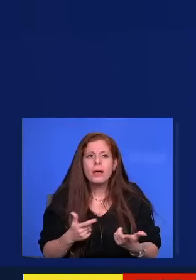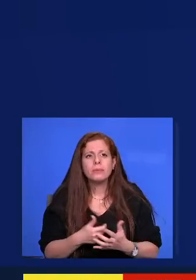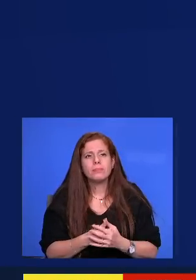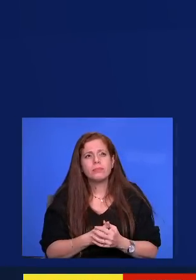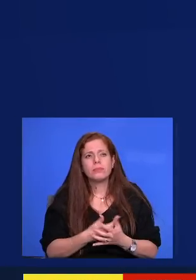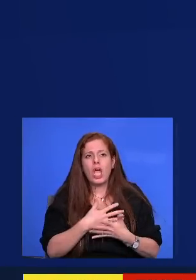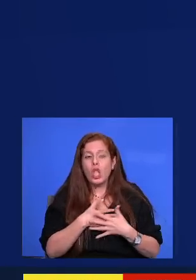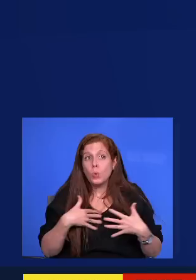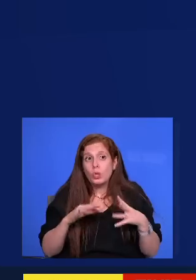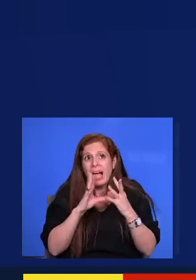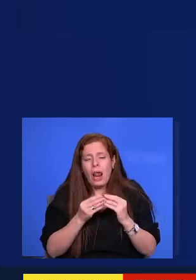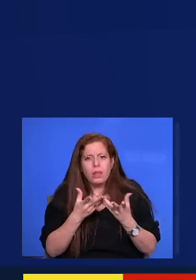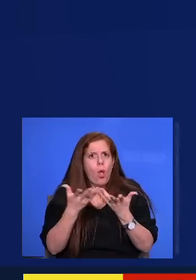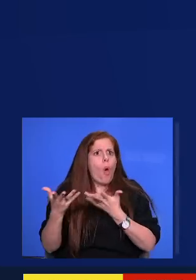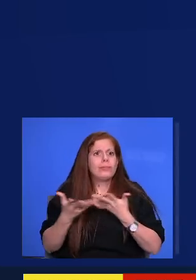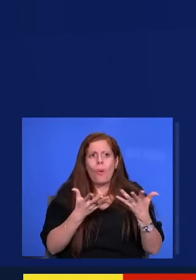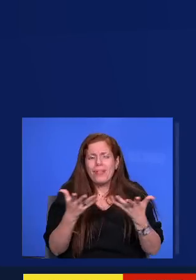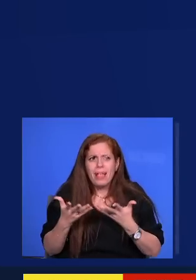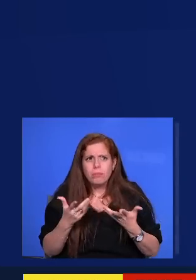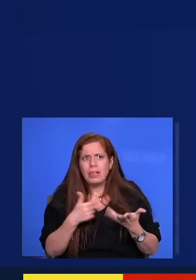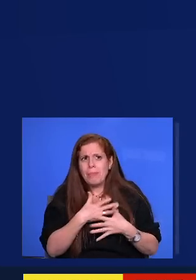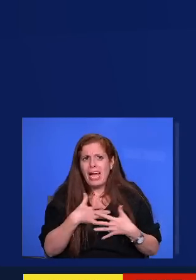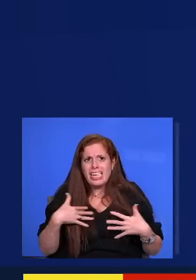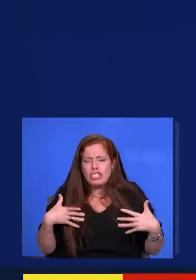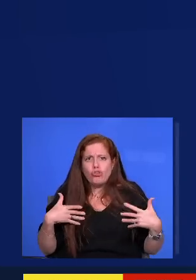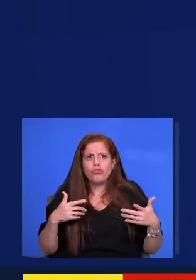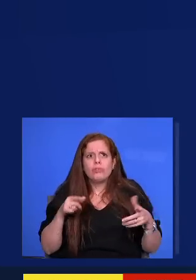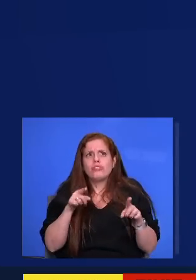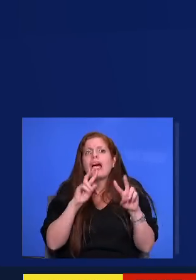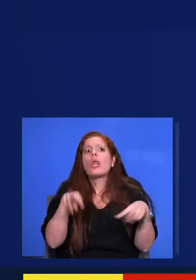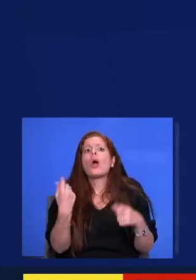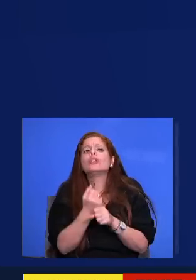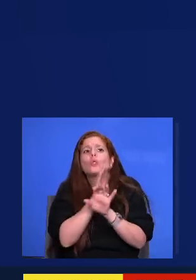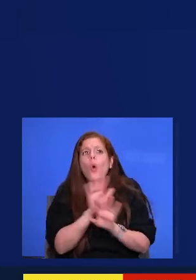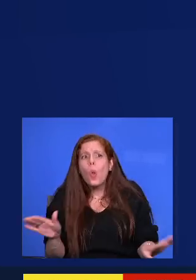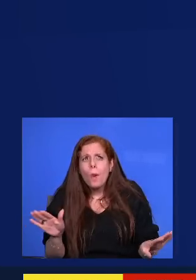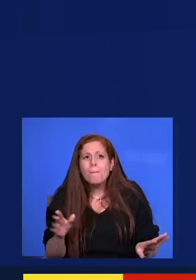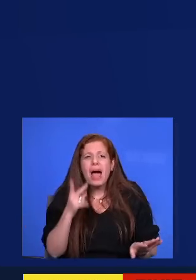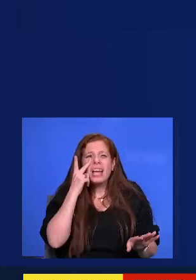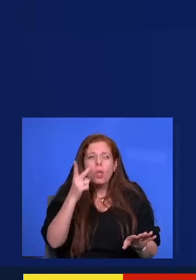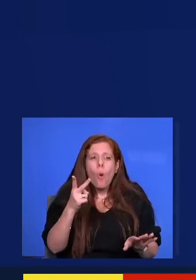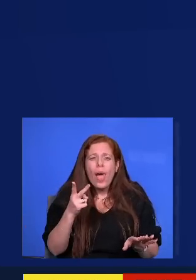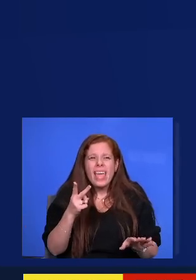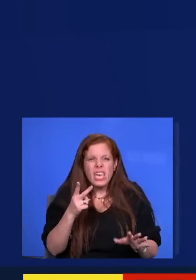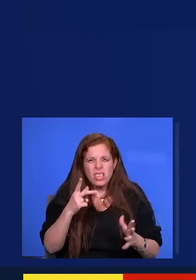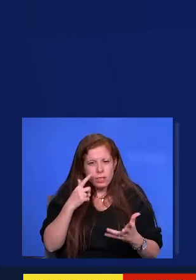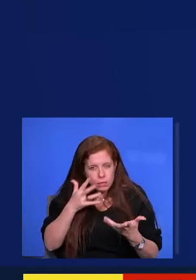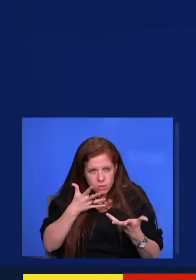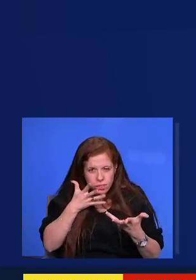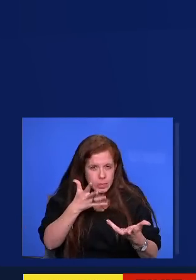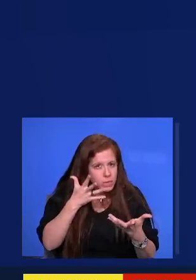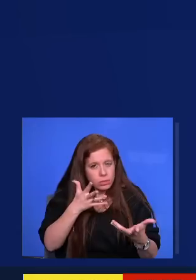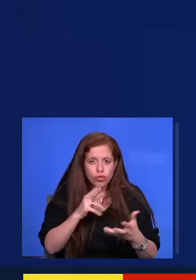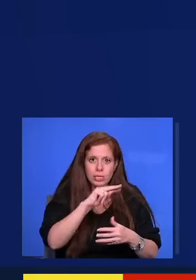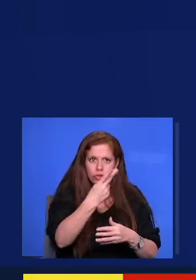התחושה הכללית היא חוסר אונים. אתה מרגיש שאתה לא יכול לעשות כלום, אתה רואה את הדם בעיניים גם של הצד